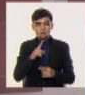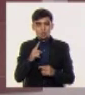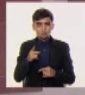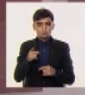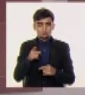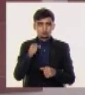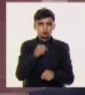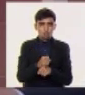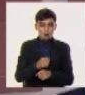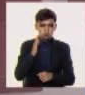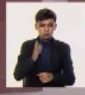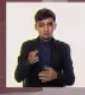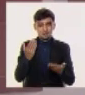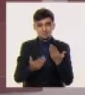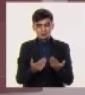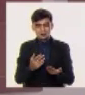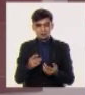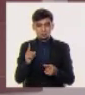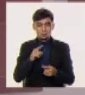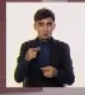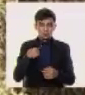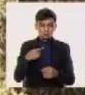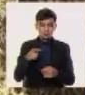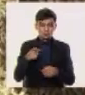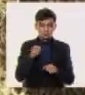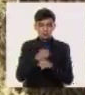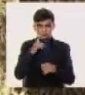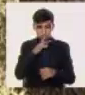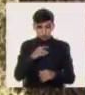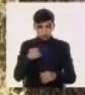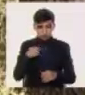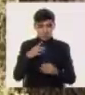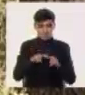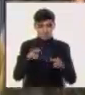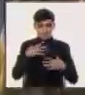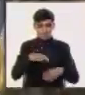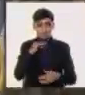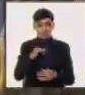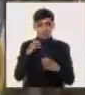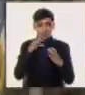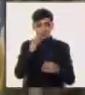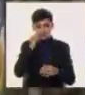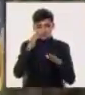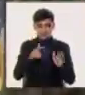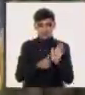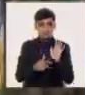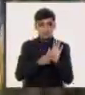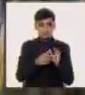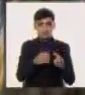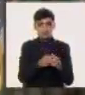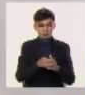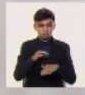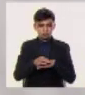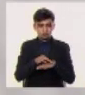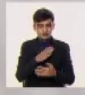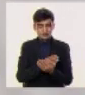их приостановить или там, чтобы у них что-то сделать. Всего в Шымкенте городские и пригородные маршруты обслуживают 78